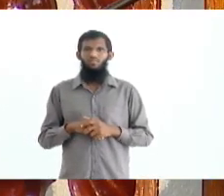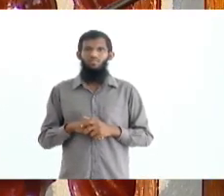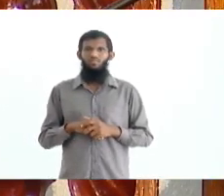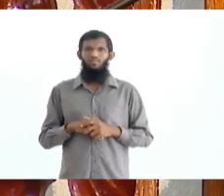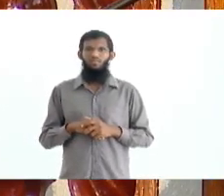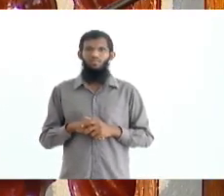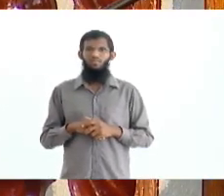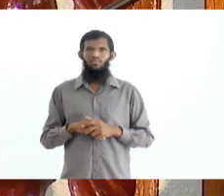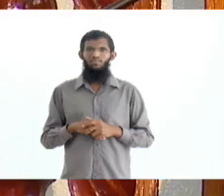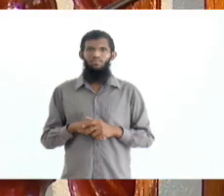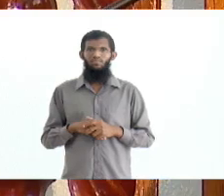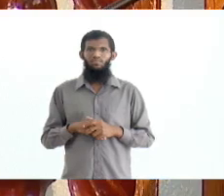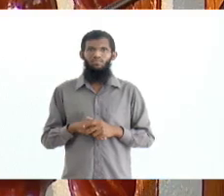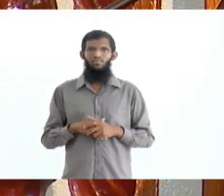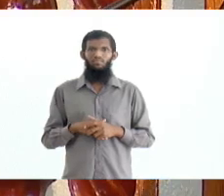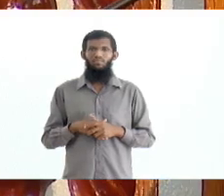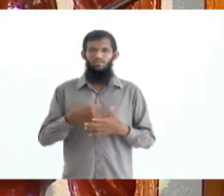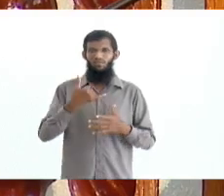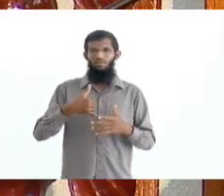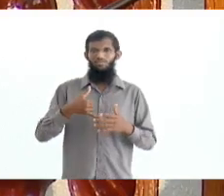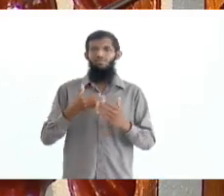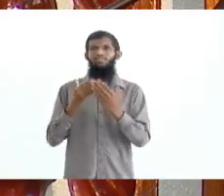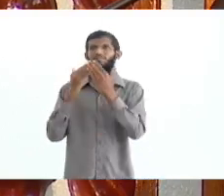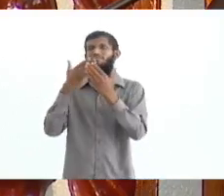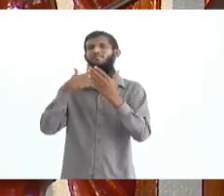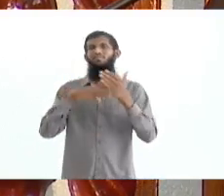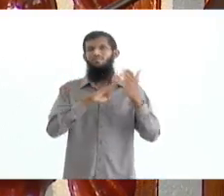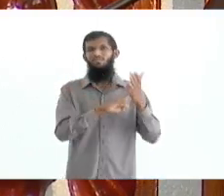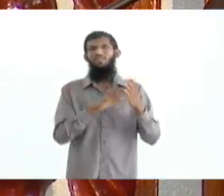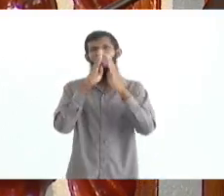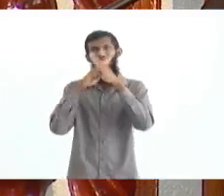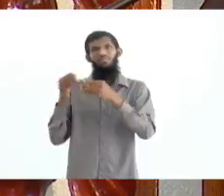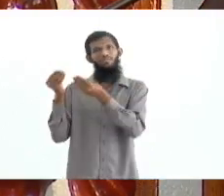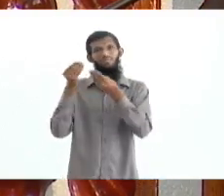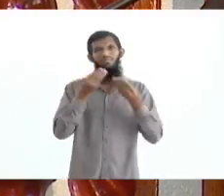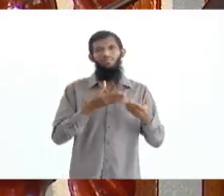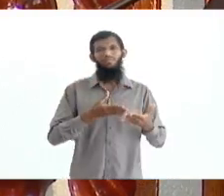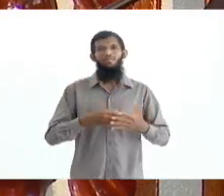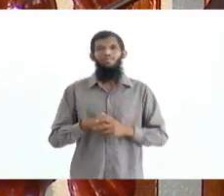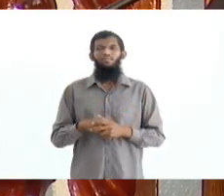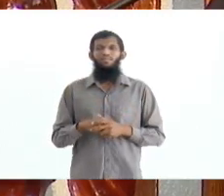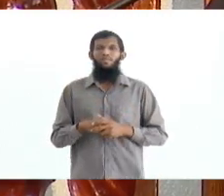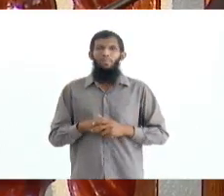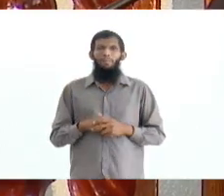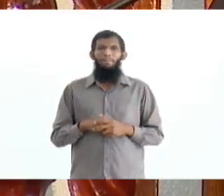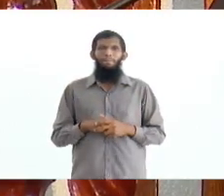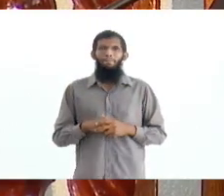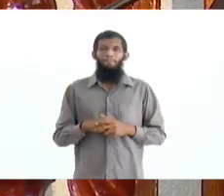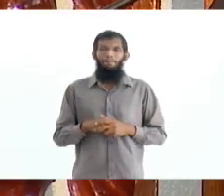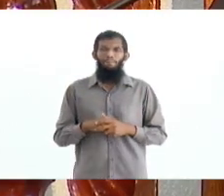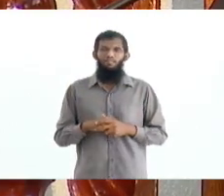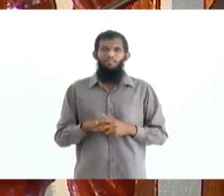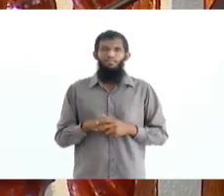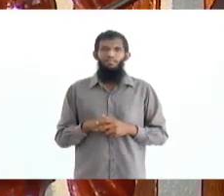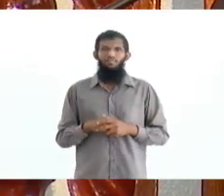تسليما اللهم صل على محمد وعلى ال محمد كما صليت على ابراهيم